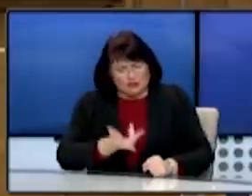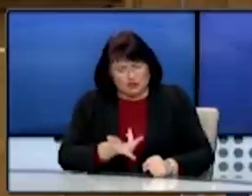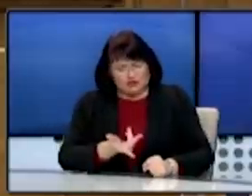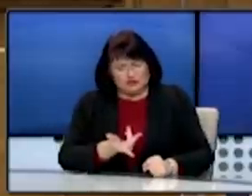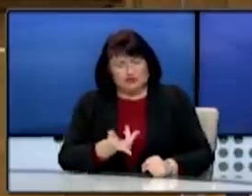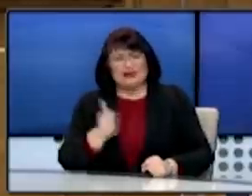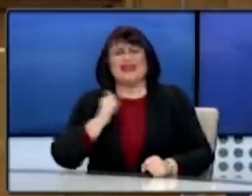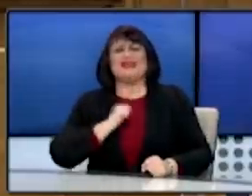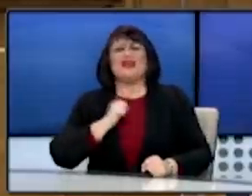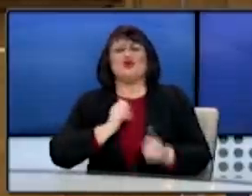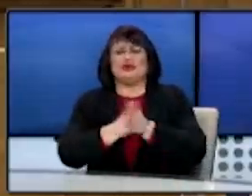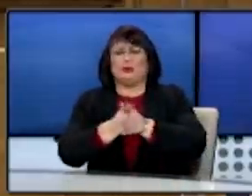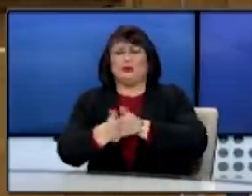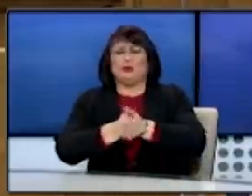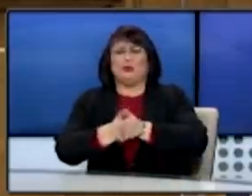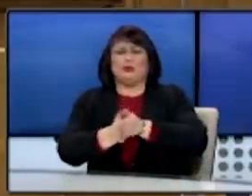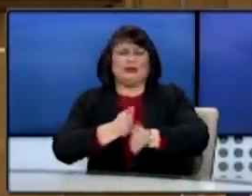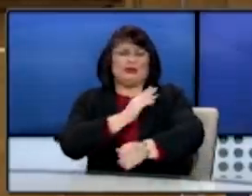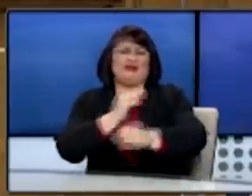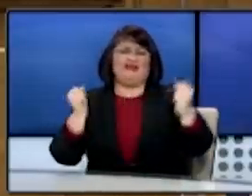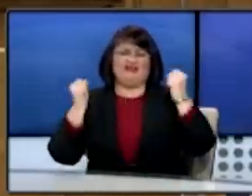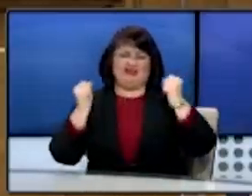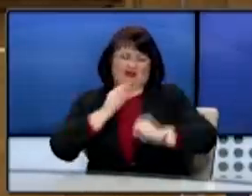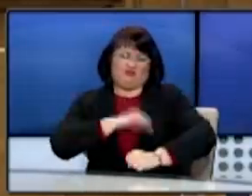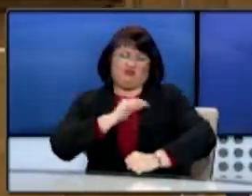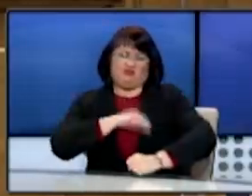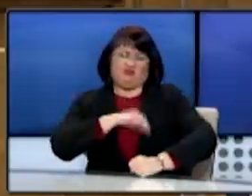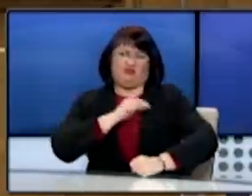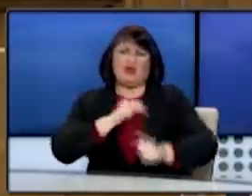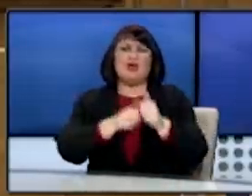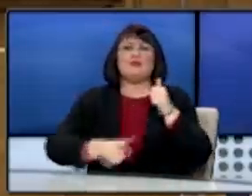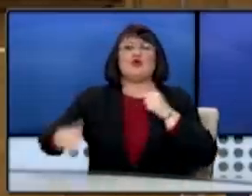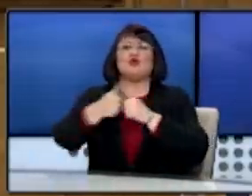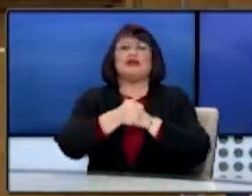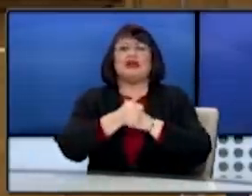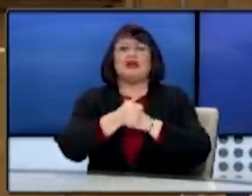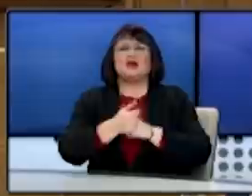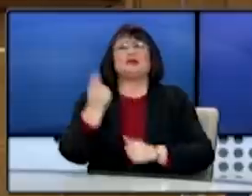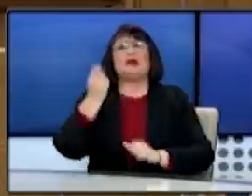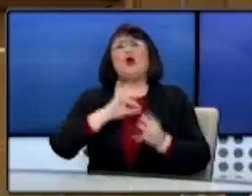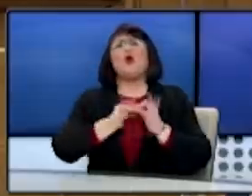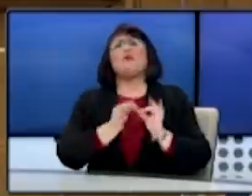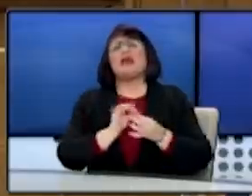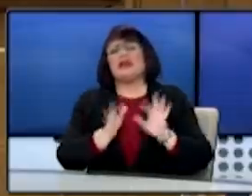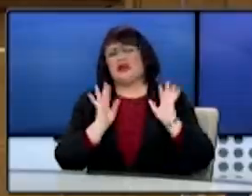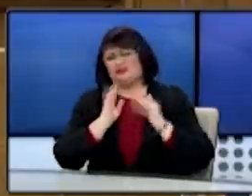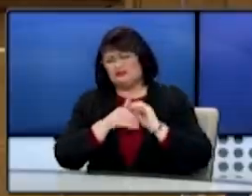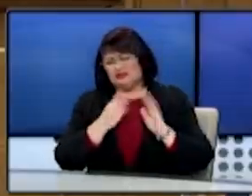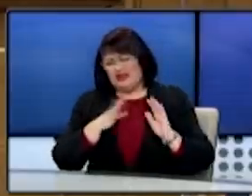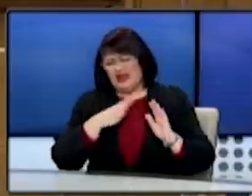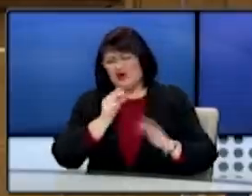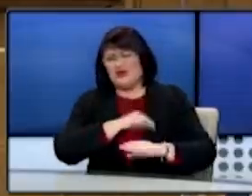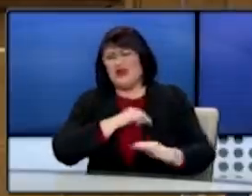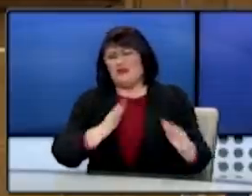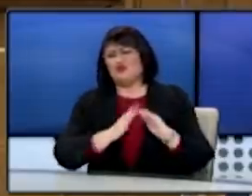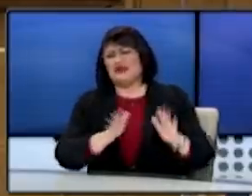που κάνει η ιδιωτική υγεία, οι κλινικάρχες, προτεραιότητά σας είναι τα σχέδια των λίγων ομίλων, η διασφάλιση των